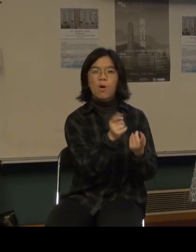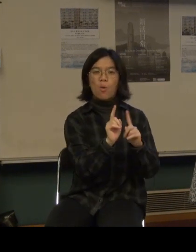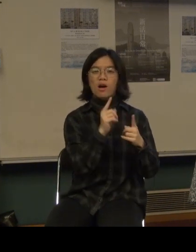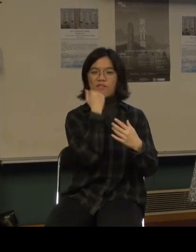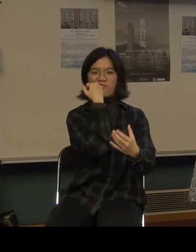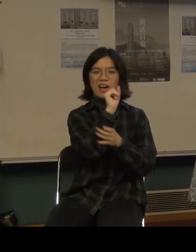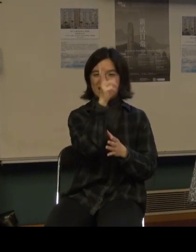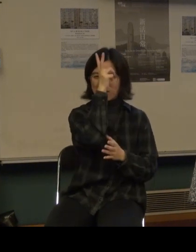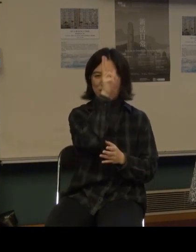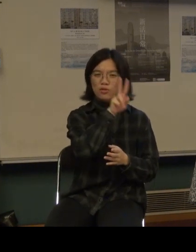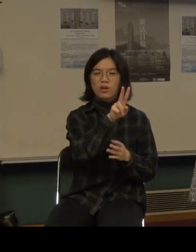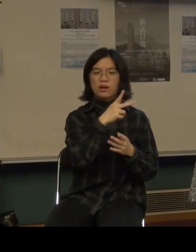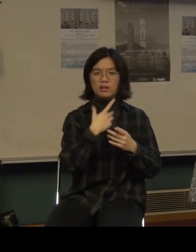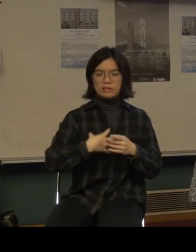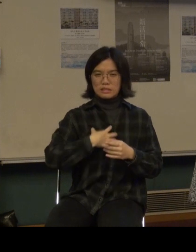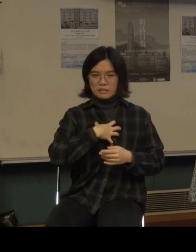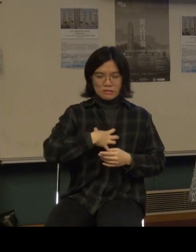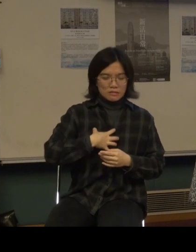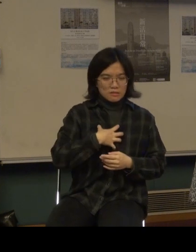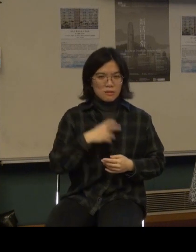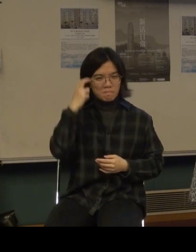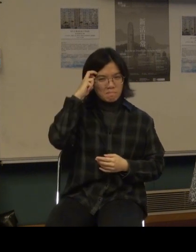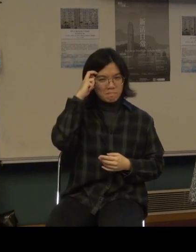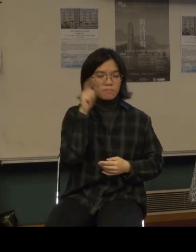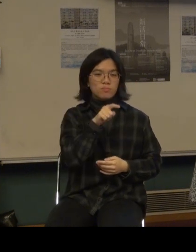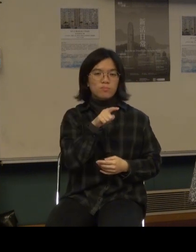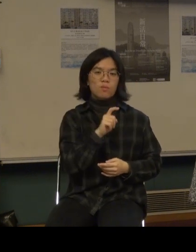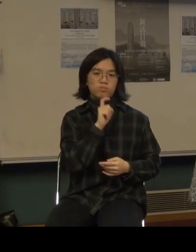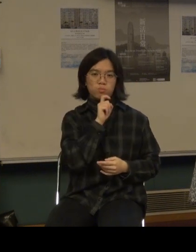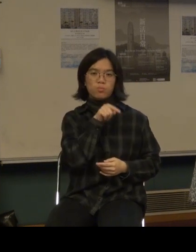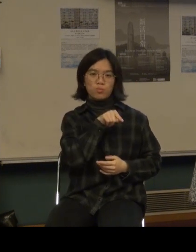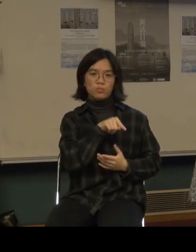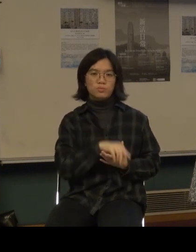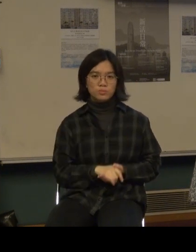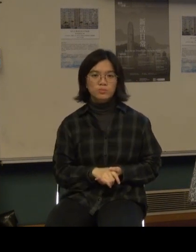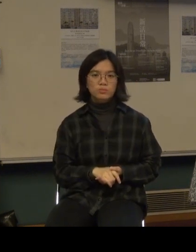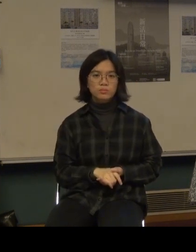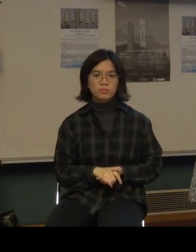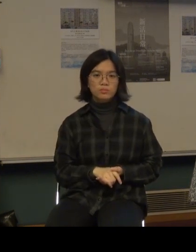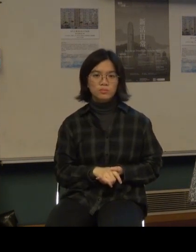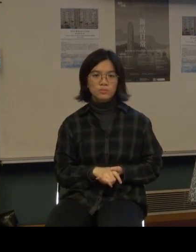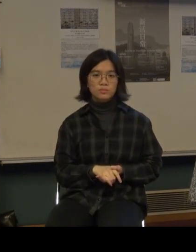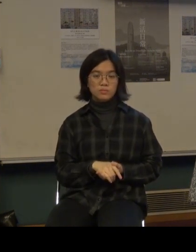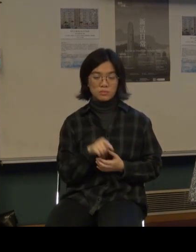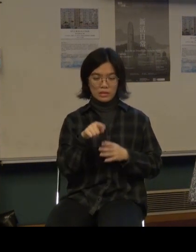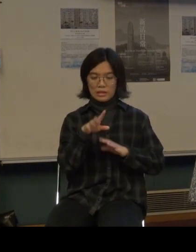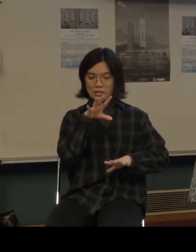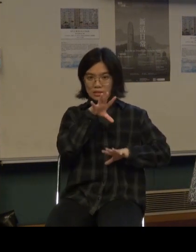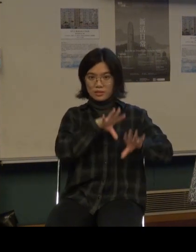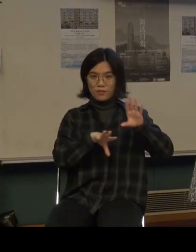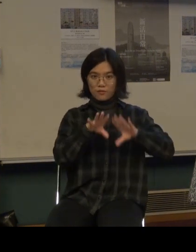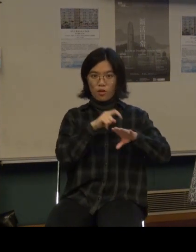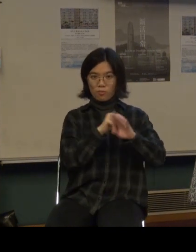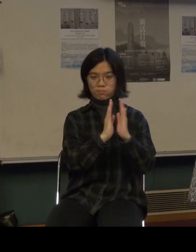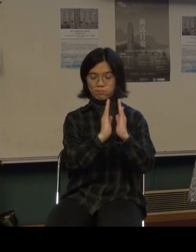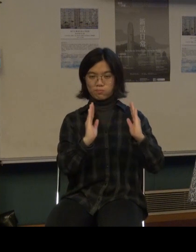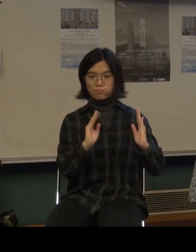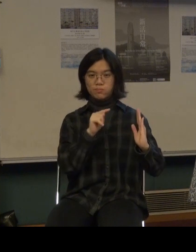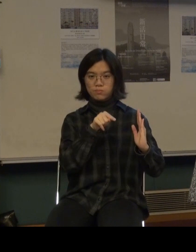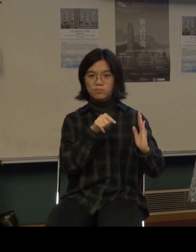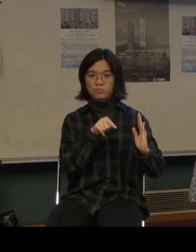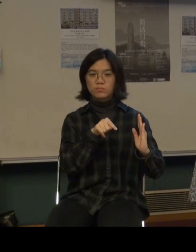府嘅情緒咧，係出現咗。喺呢個咁樣嘅情況之下咧，發現咧就